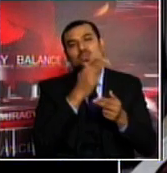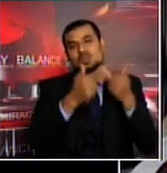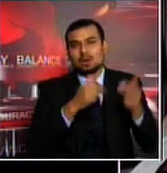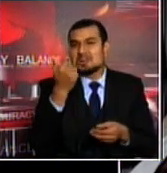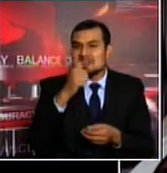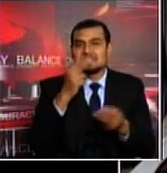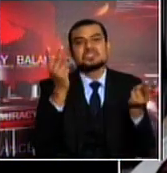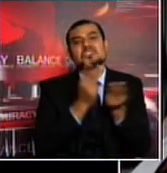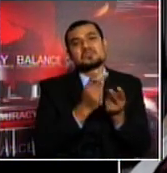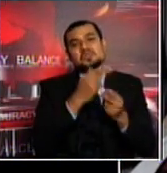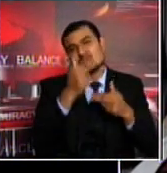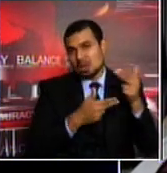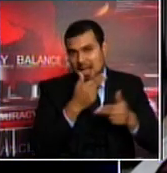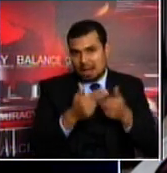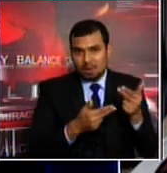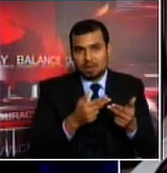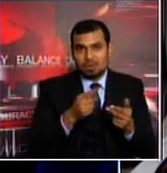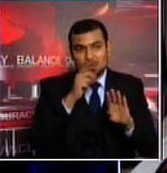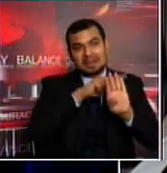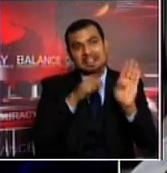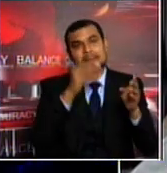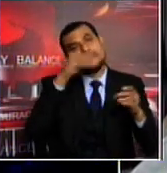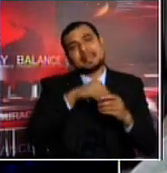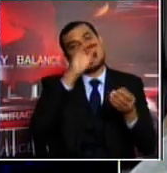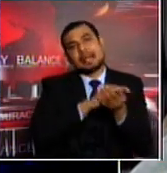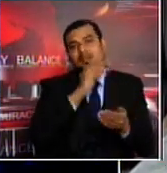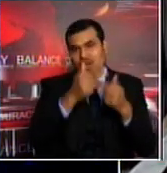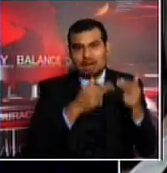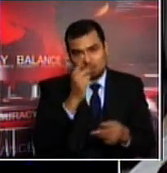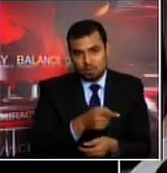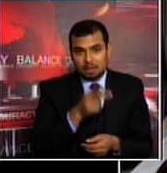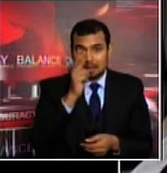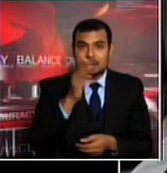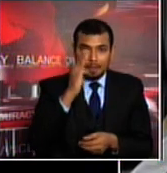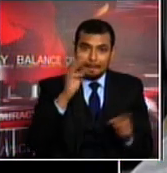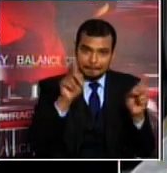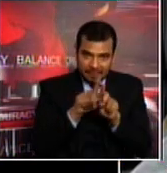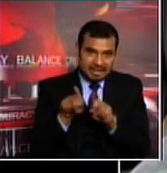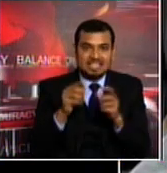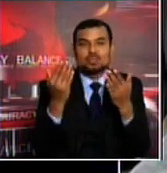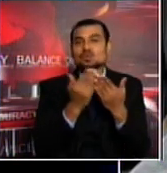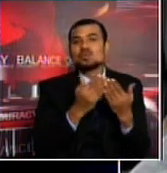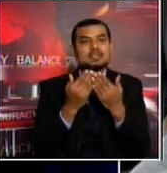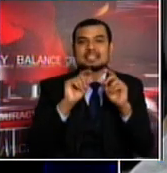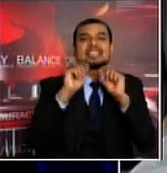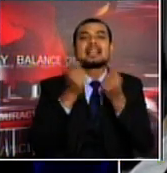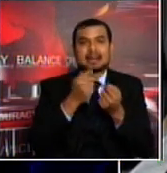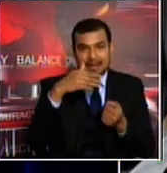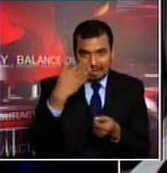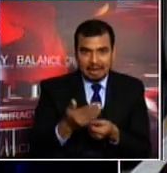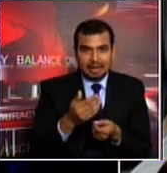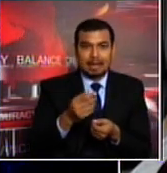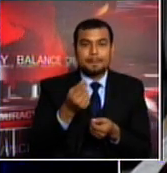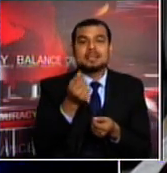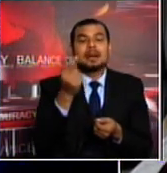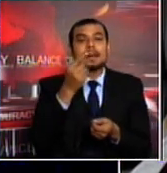पान लिक्वायर उद्योगको नीति नियमभित्र राखेको छ। त्यसमा पनि स्कुल सेक्टरलाई चाहिँ के गरेछ भने आफ्नो